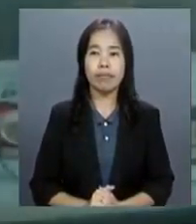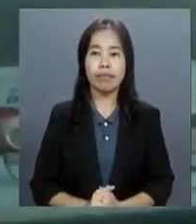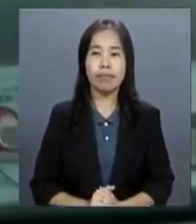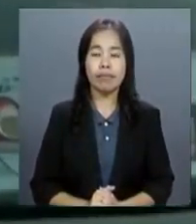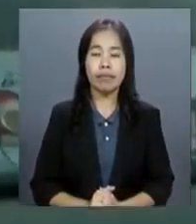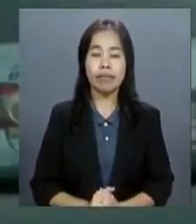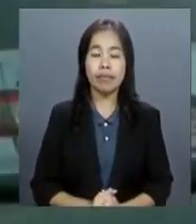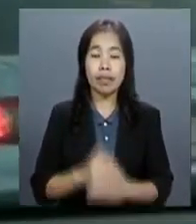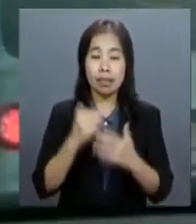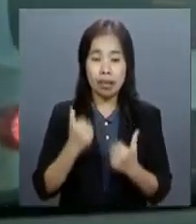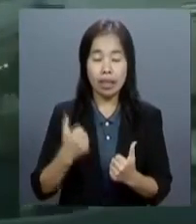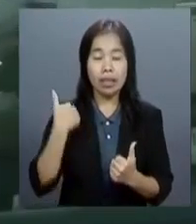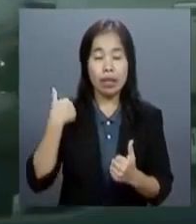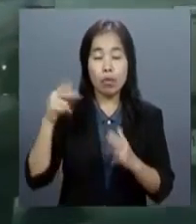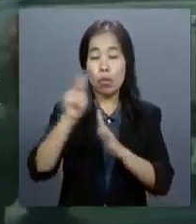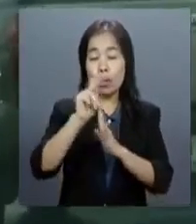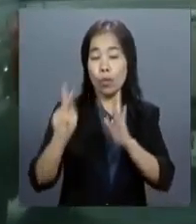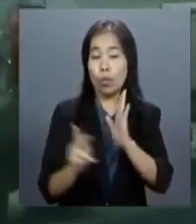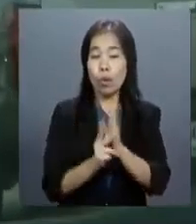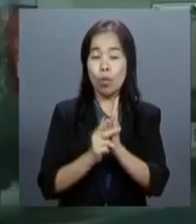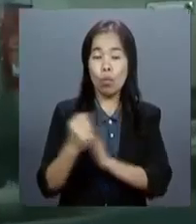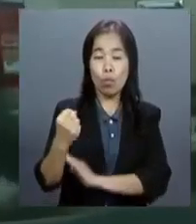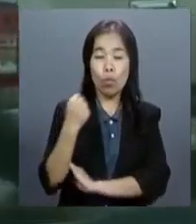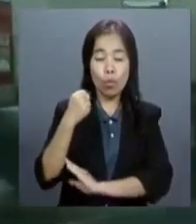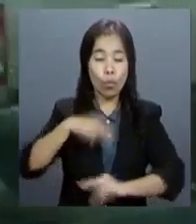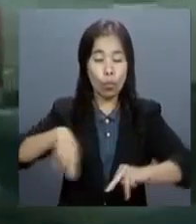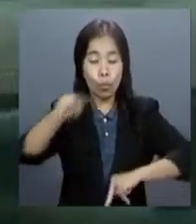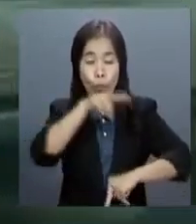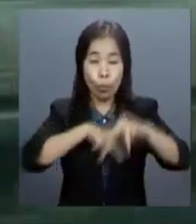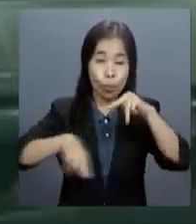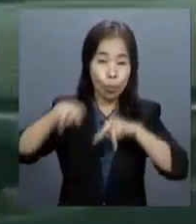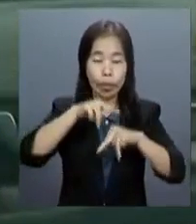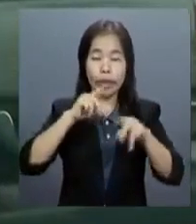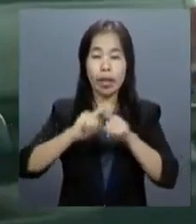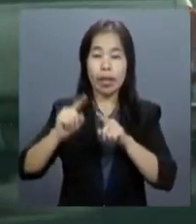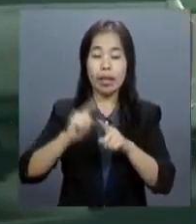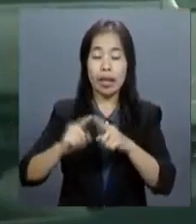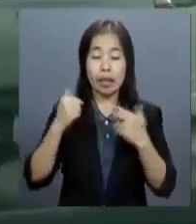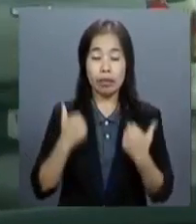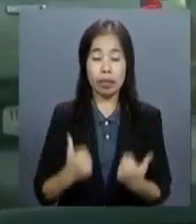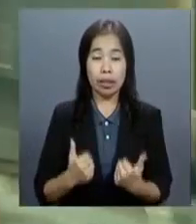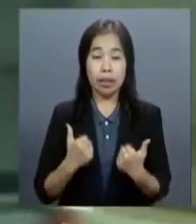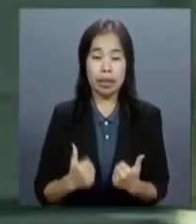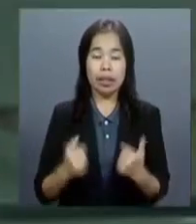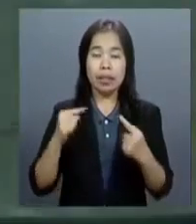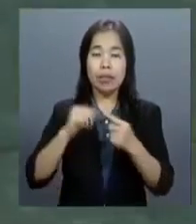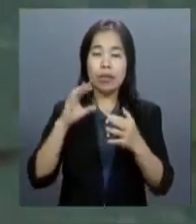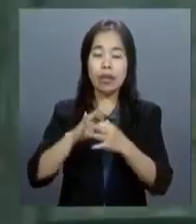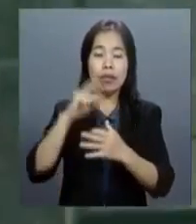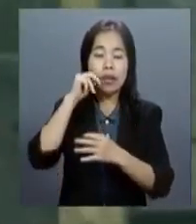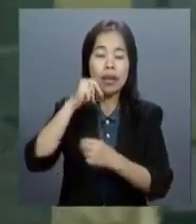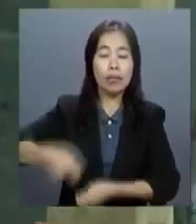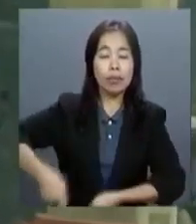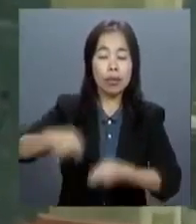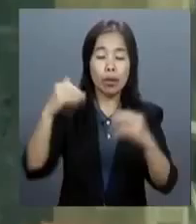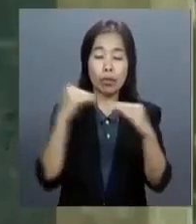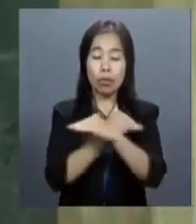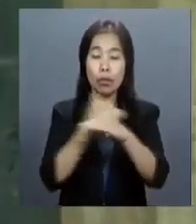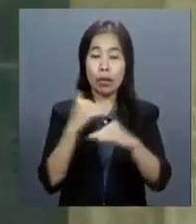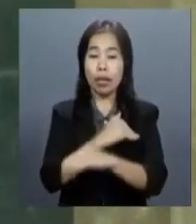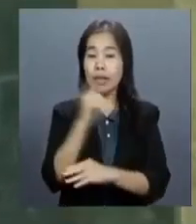ขณะที่มาตรการการยึดรถของเจ้าหน้าที่ตำรวจที่จะนำมาใช้ต่อเนื่องเป็นครั้งที่2ในช่วงของเทศกาลสงกรานต์นักวิชาการด้านความปล